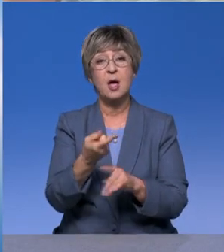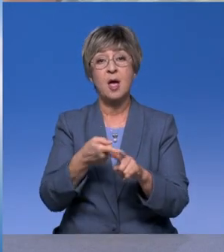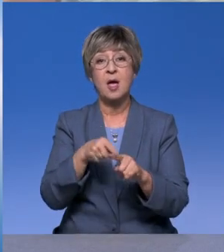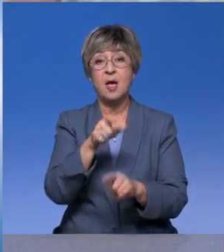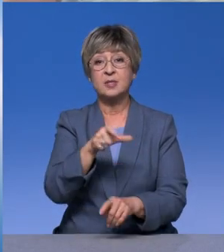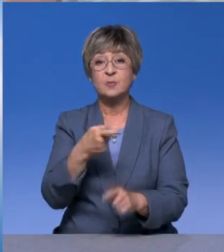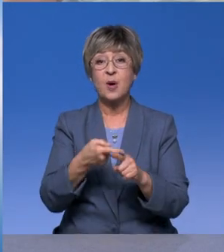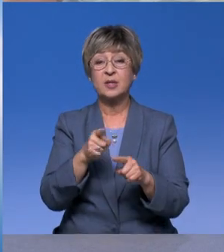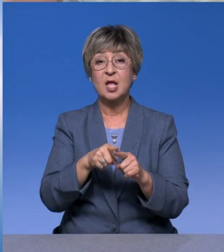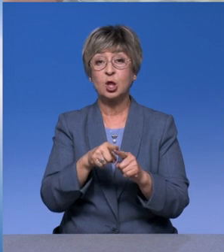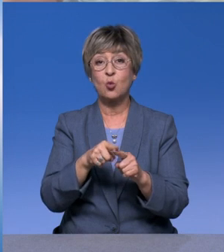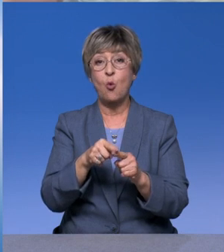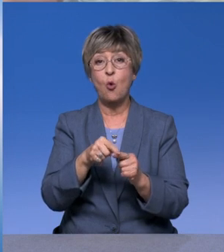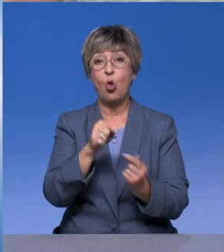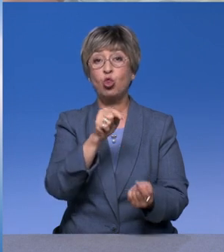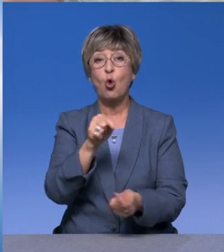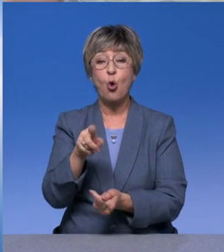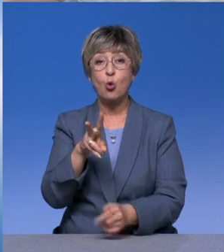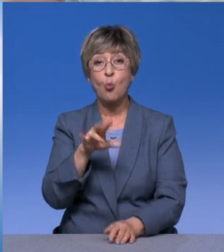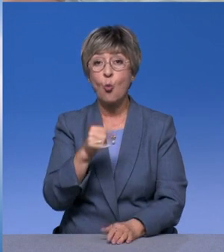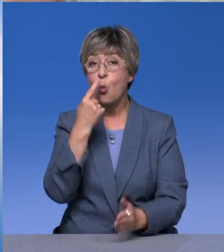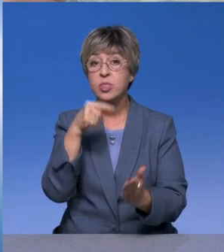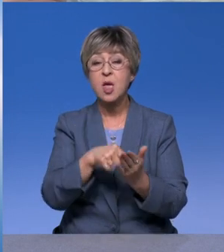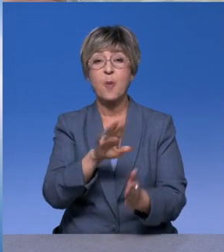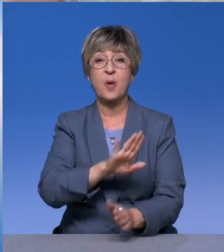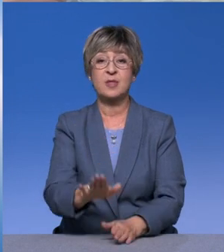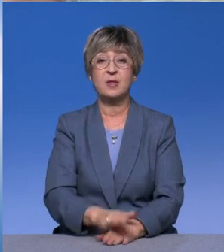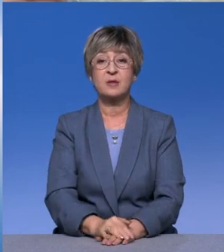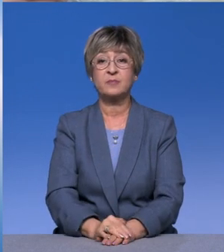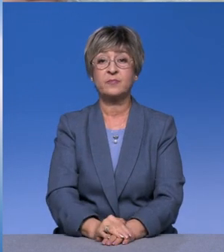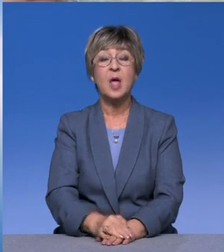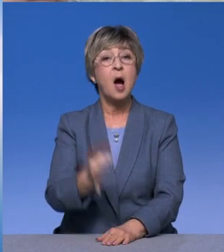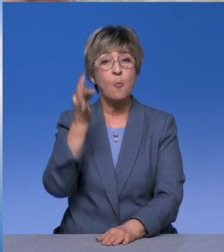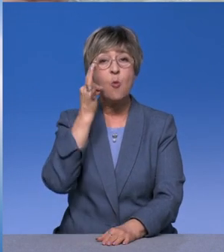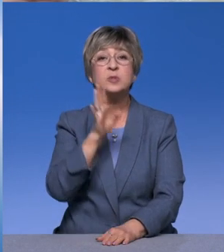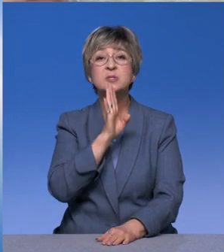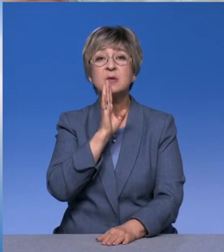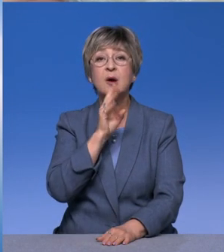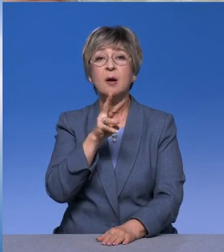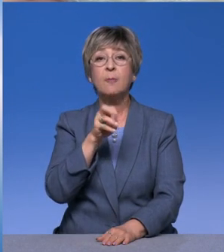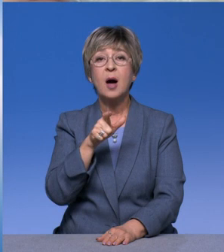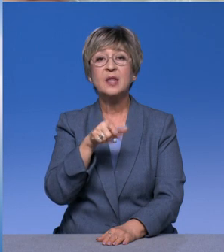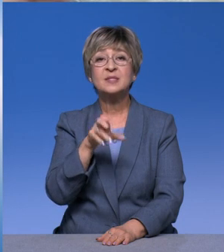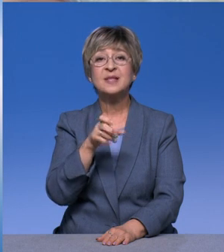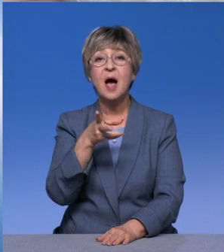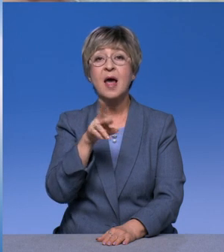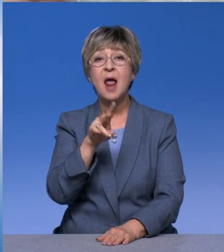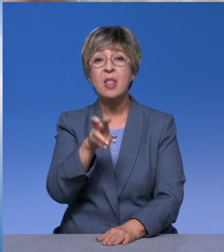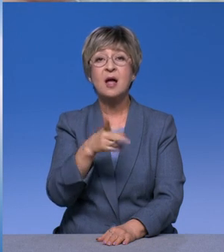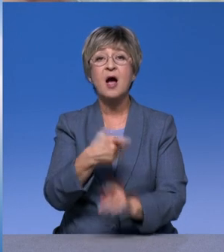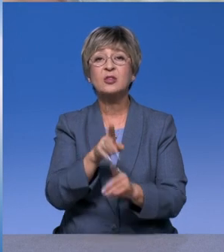норму, которую предложил депутат, вообще не попадают. Петр, помните Мару Багдасарян? Да, конечно. И как она